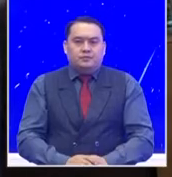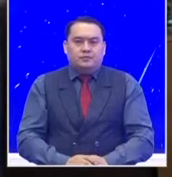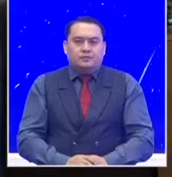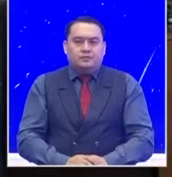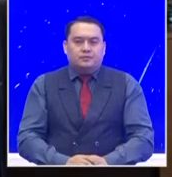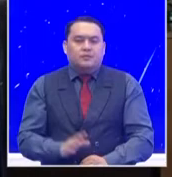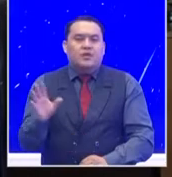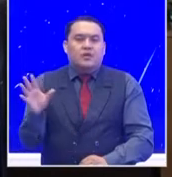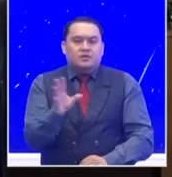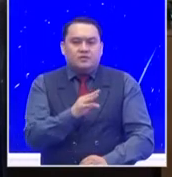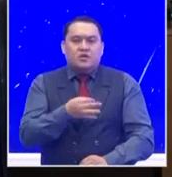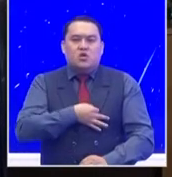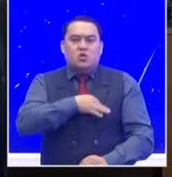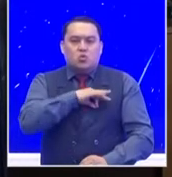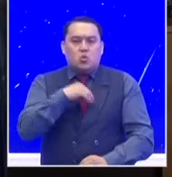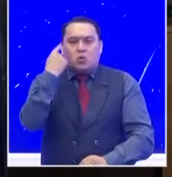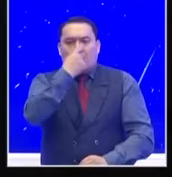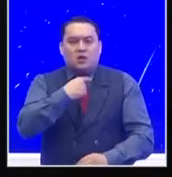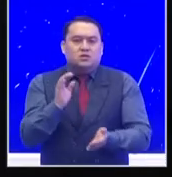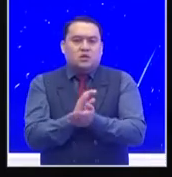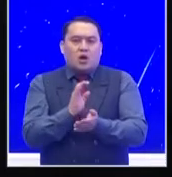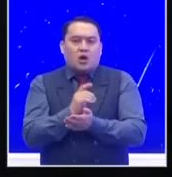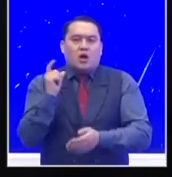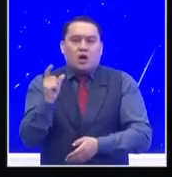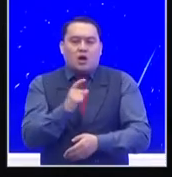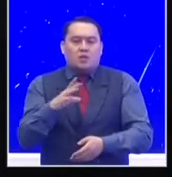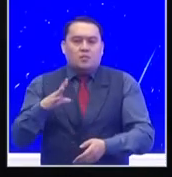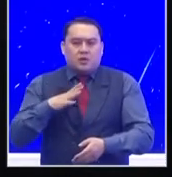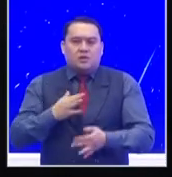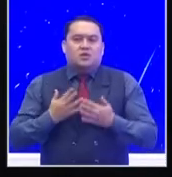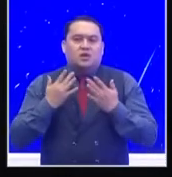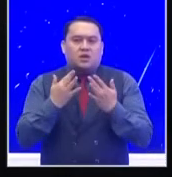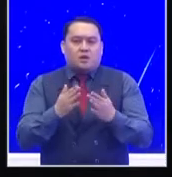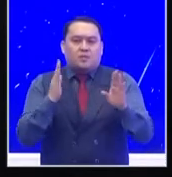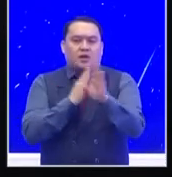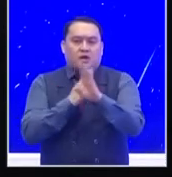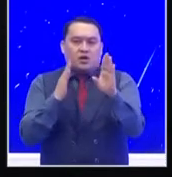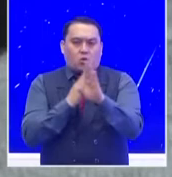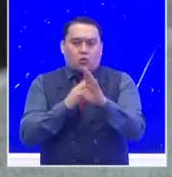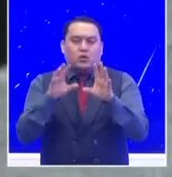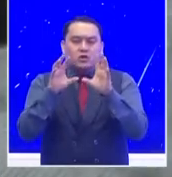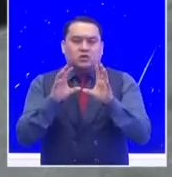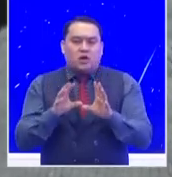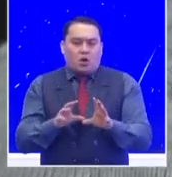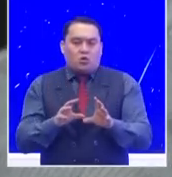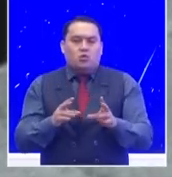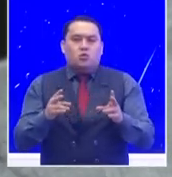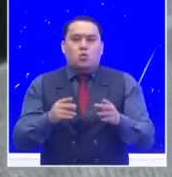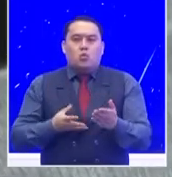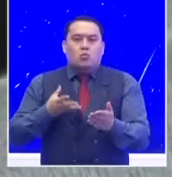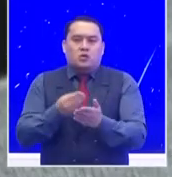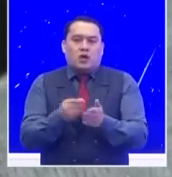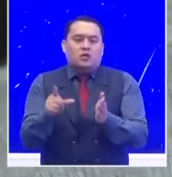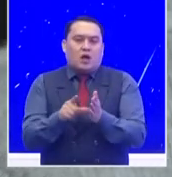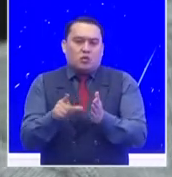Все физические и юридические лица, загрязняющие экологию, должны соблюдать требования природоохранного законодательства. К ним относятся уплата